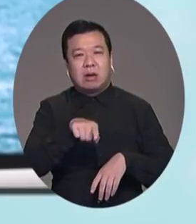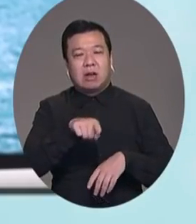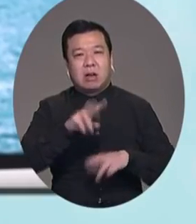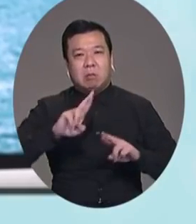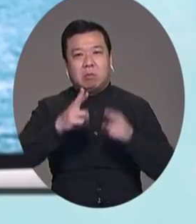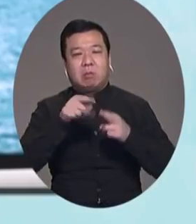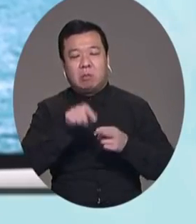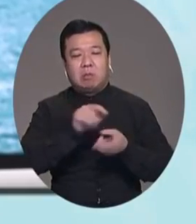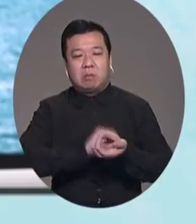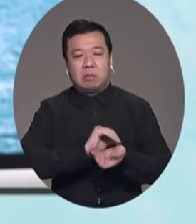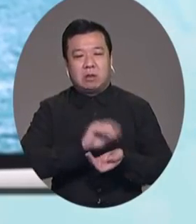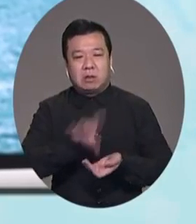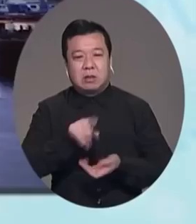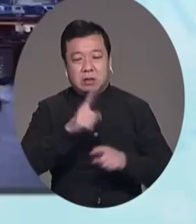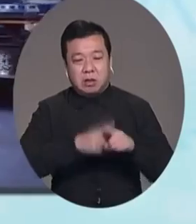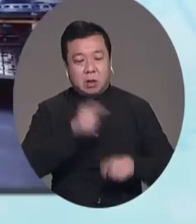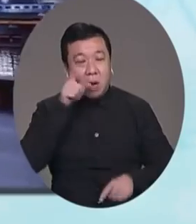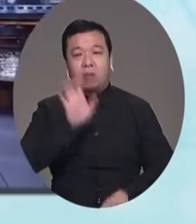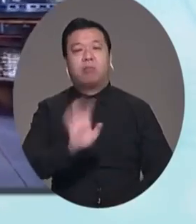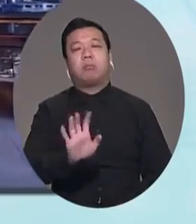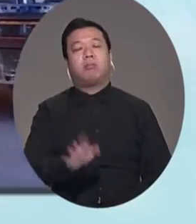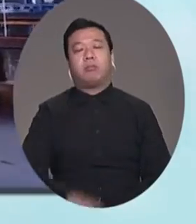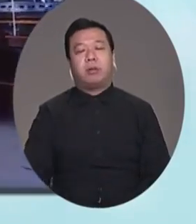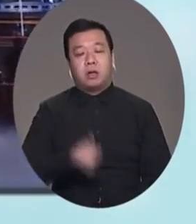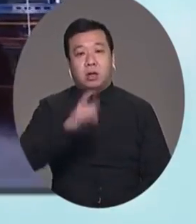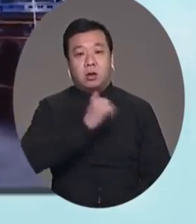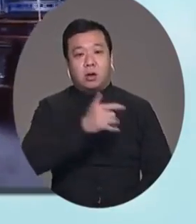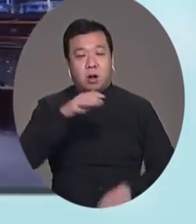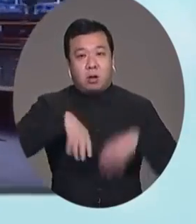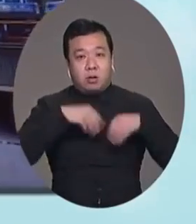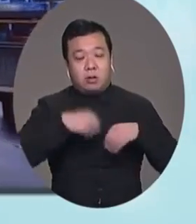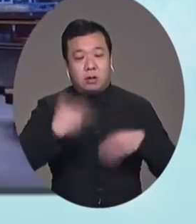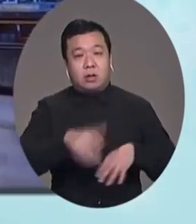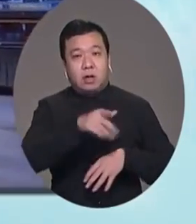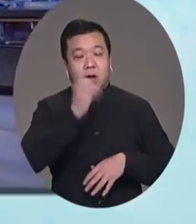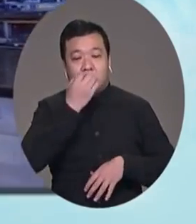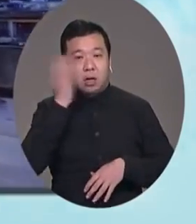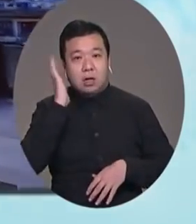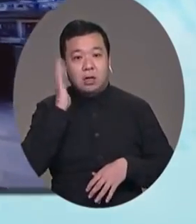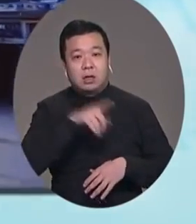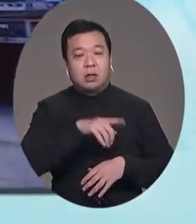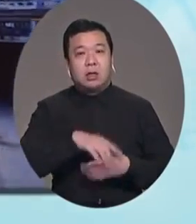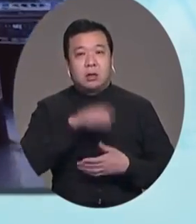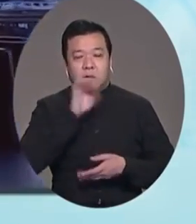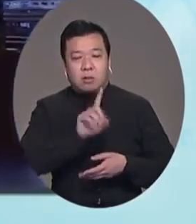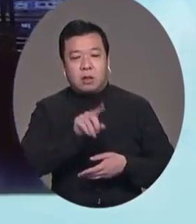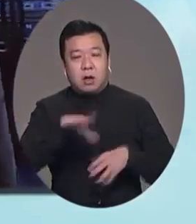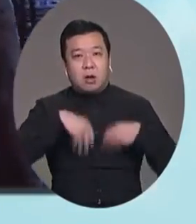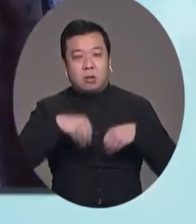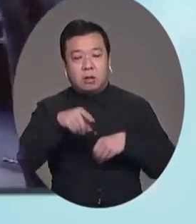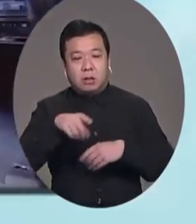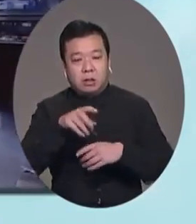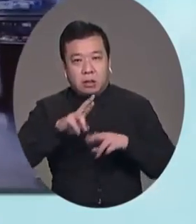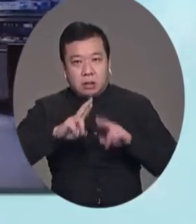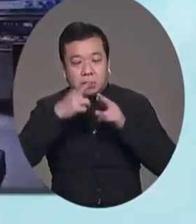以我覺得咁樣係唔係好出奇。 另外，早前去咗澳洲之後確診嘅香港男人張竹君話，澳洲當地嘅